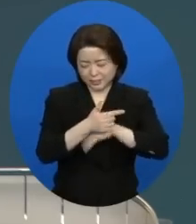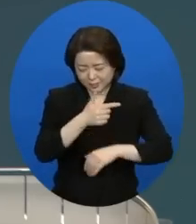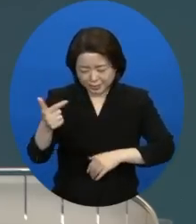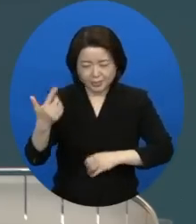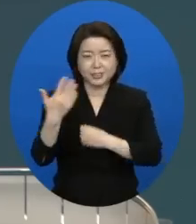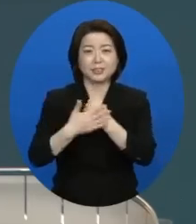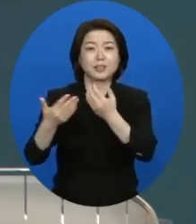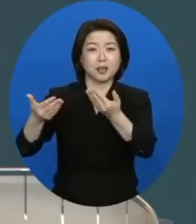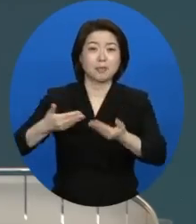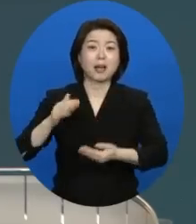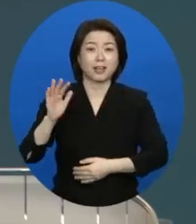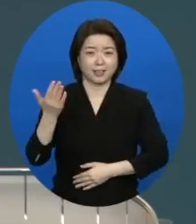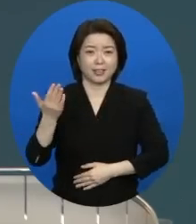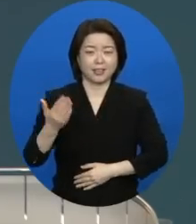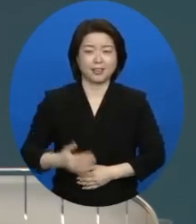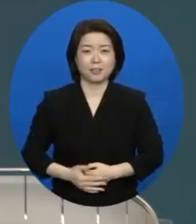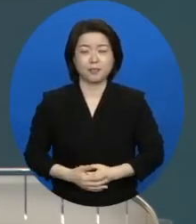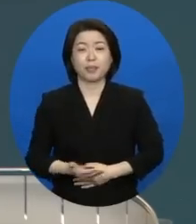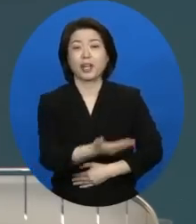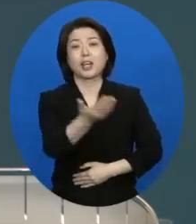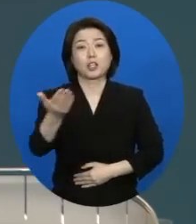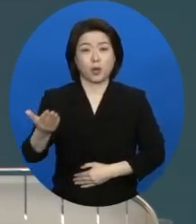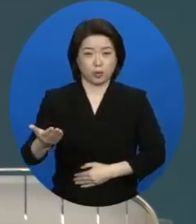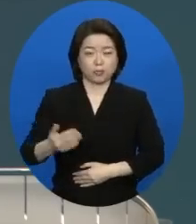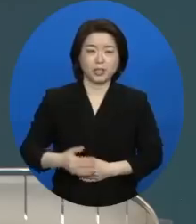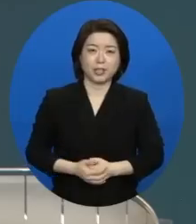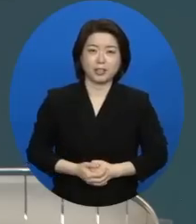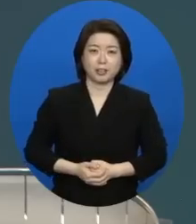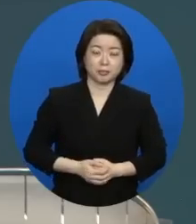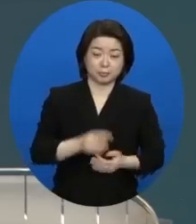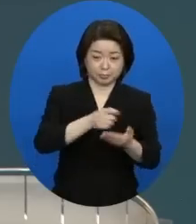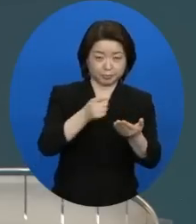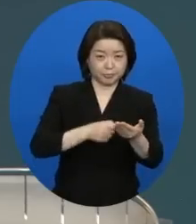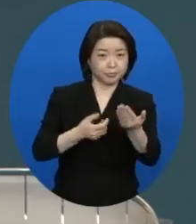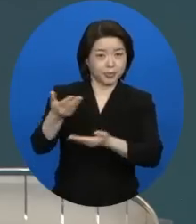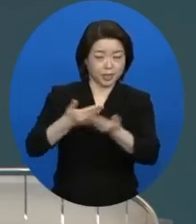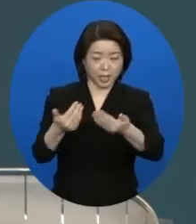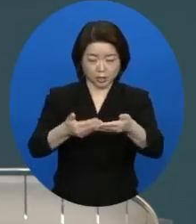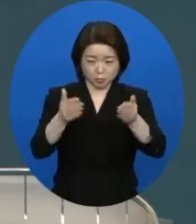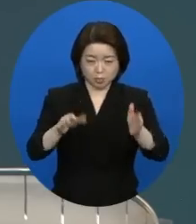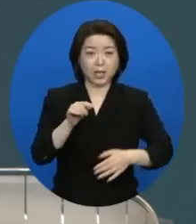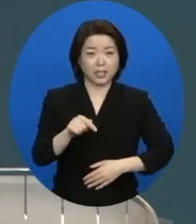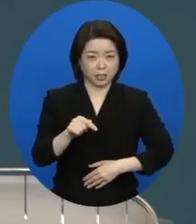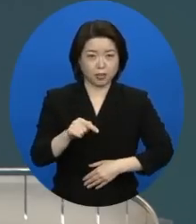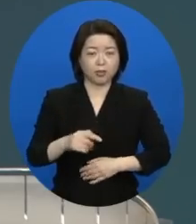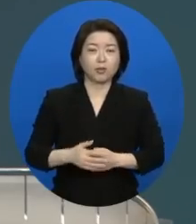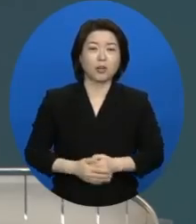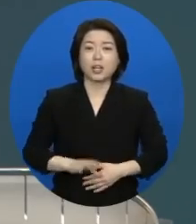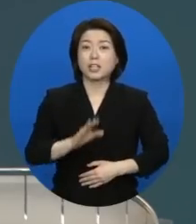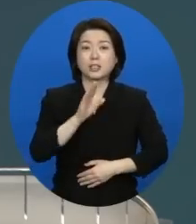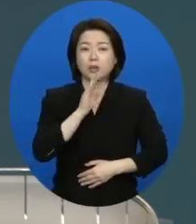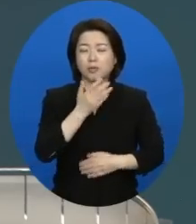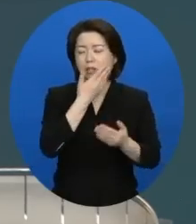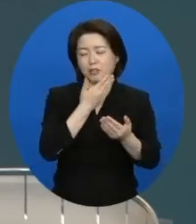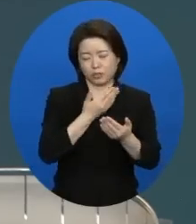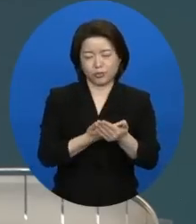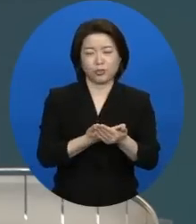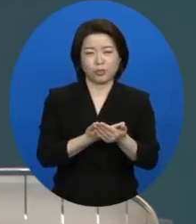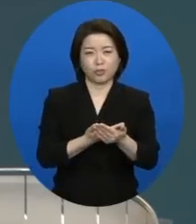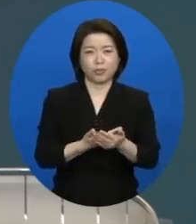은혜를 받게 된 거예요. 여러분에게도 일기를 나누는 이 나눔방은 너무너무 중요한